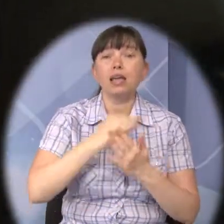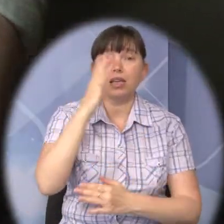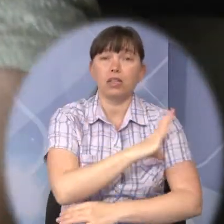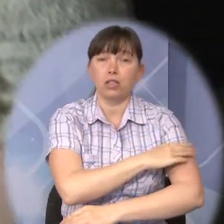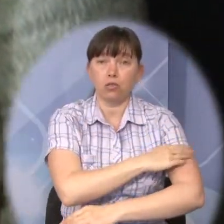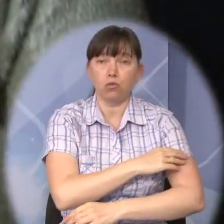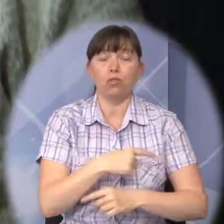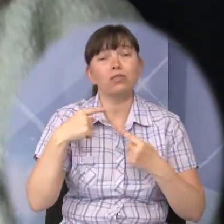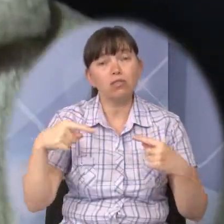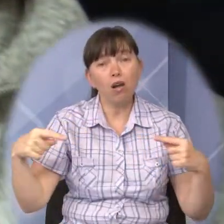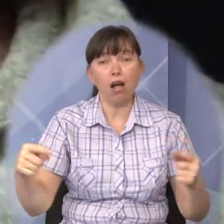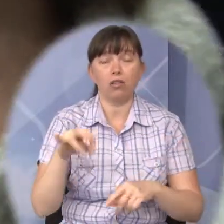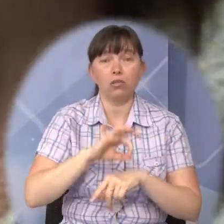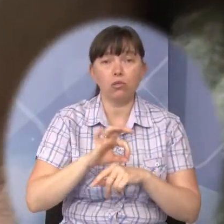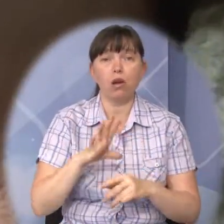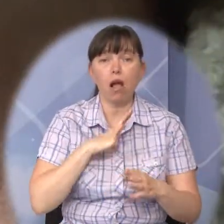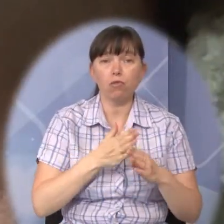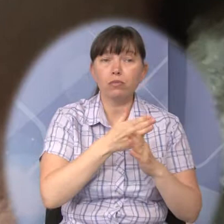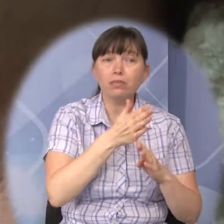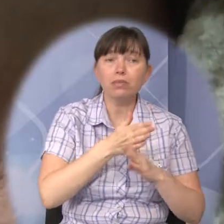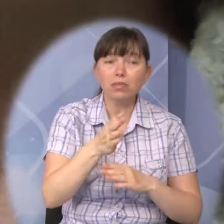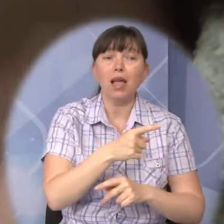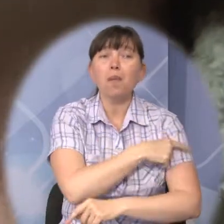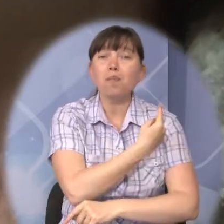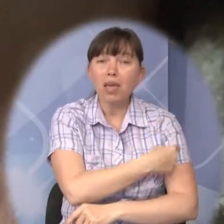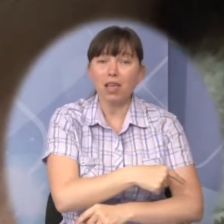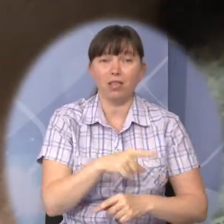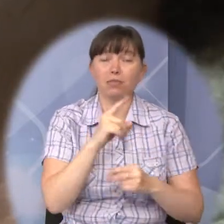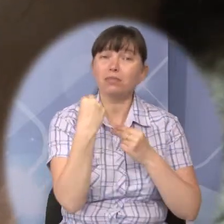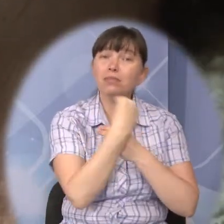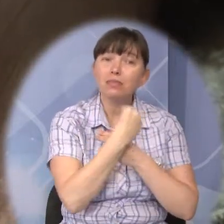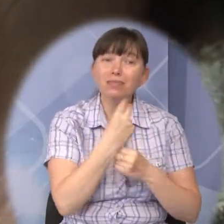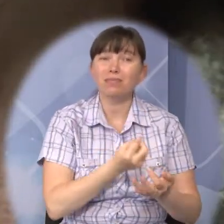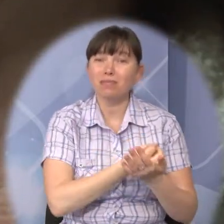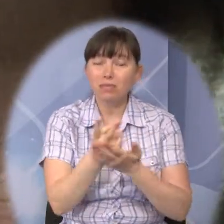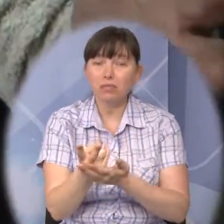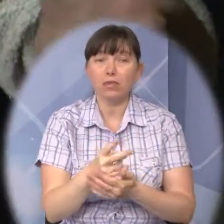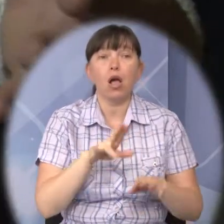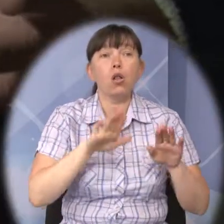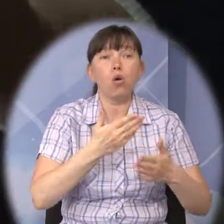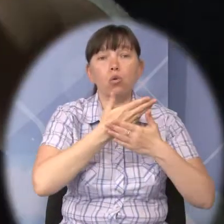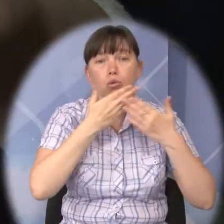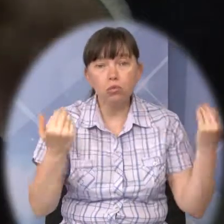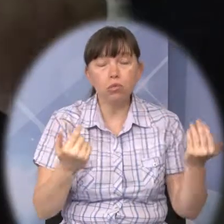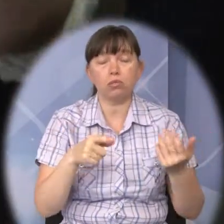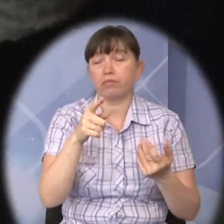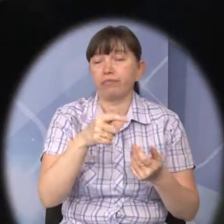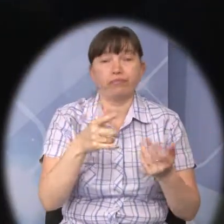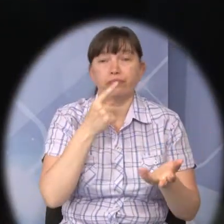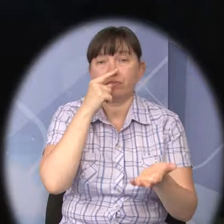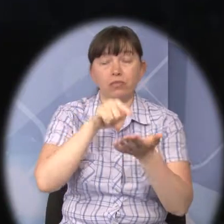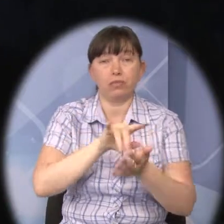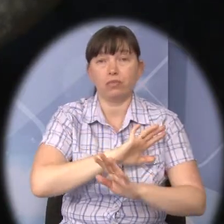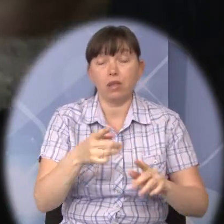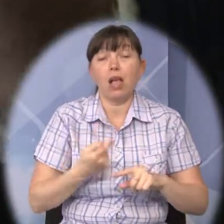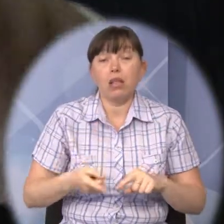de hipertensiune arterială și alte dureri, s-a adresat medicilor să fie internată pentru o cură de tratament, iar din lipsă de locuri nu a putut